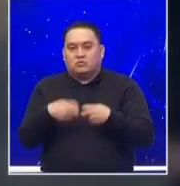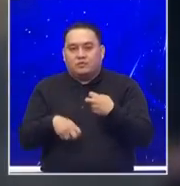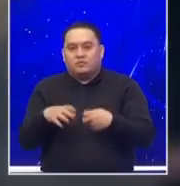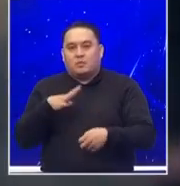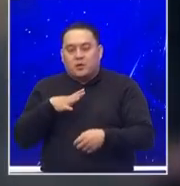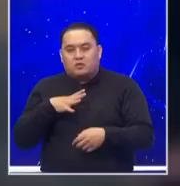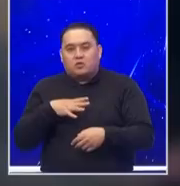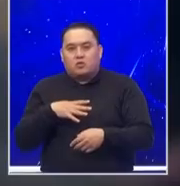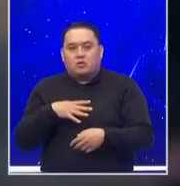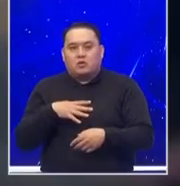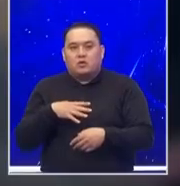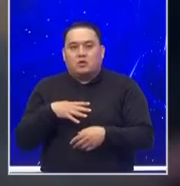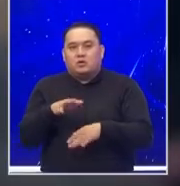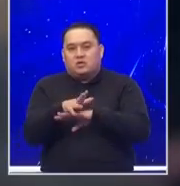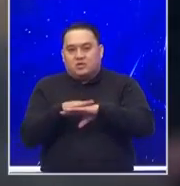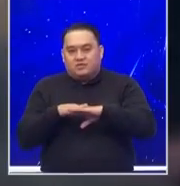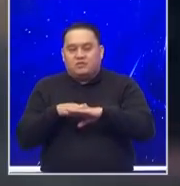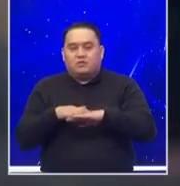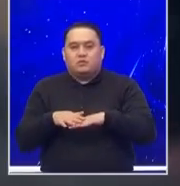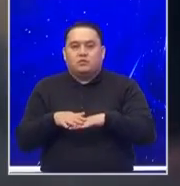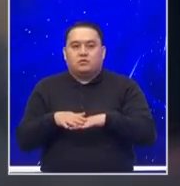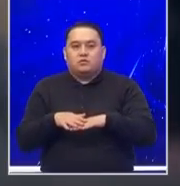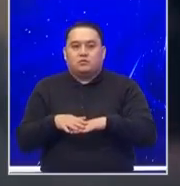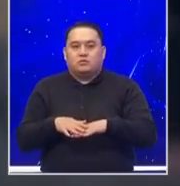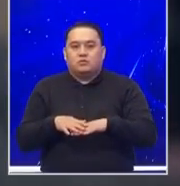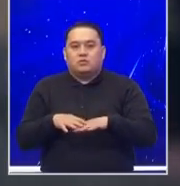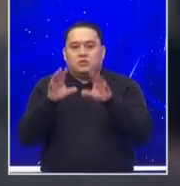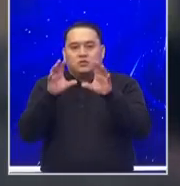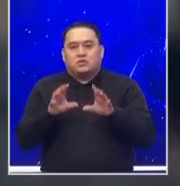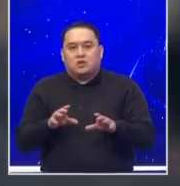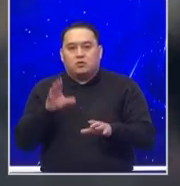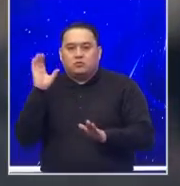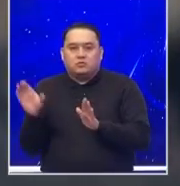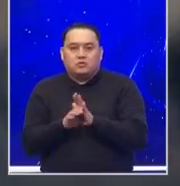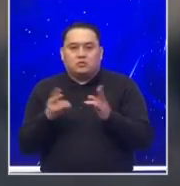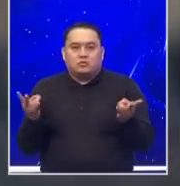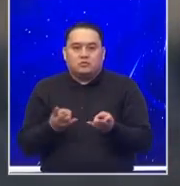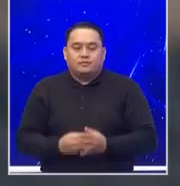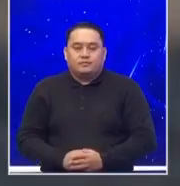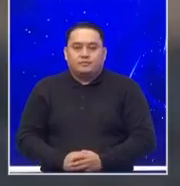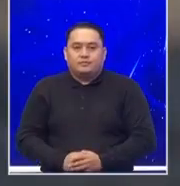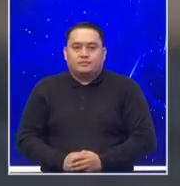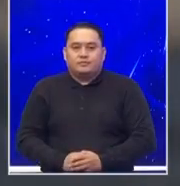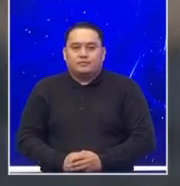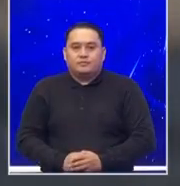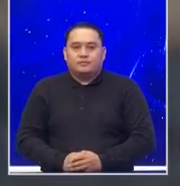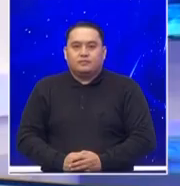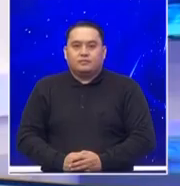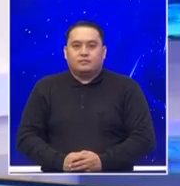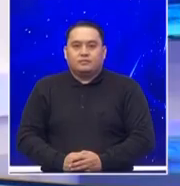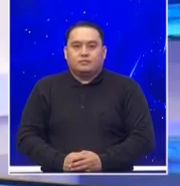үшін заңды түрде құқықтар бар екен. Қолданатын. Сондықтан қайда алмаңыздар сұраймын. Кешірім сұраймын.